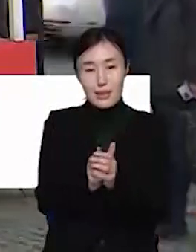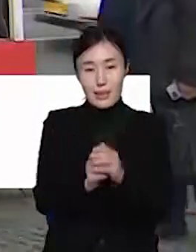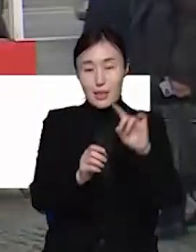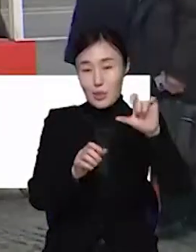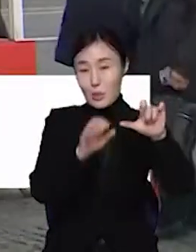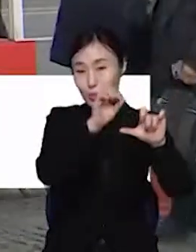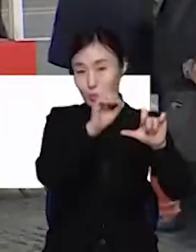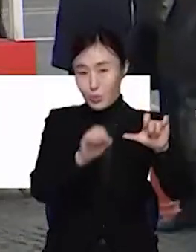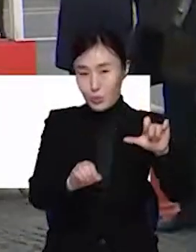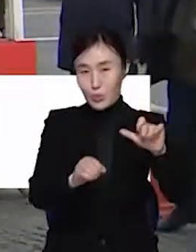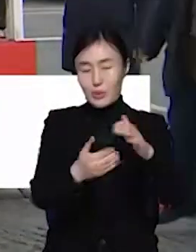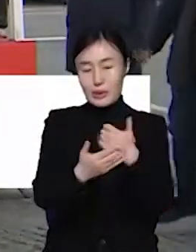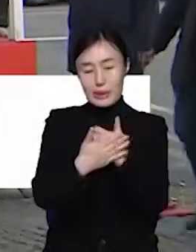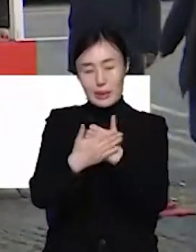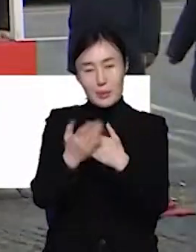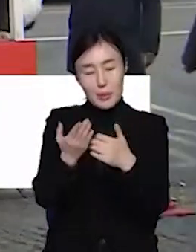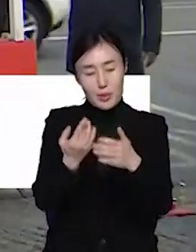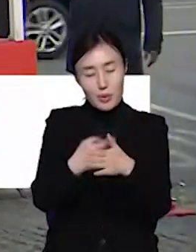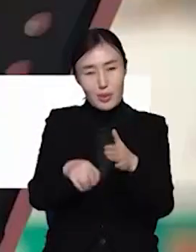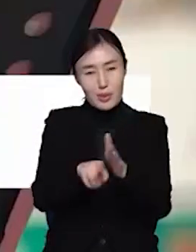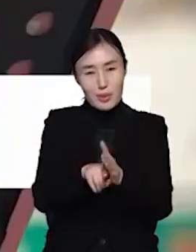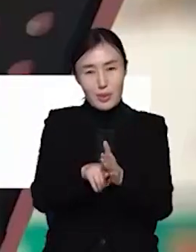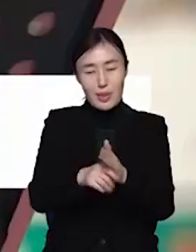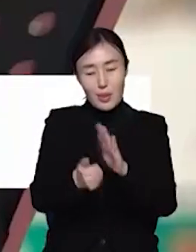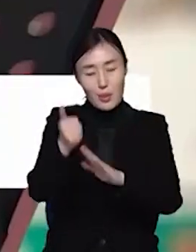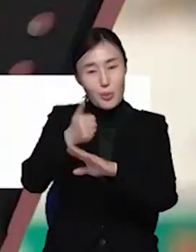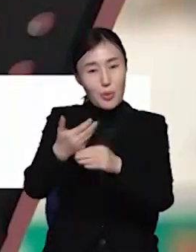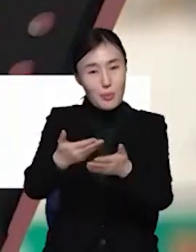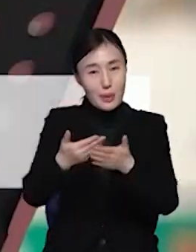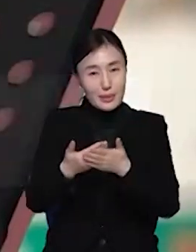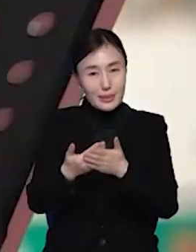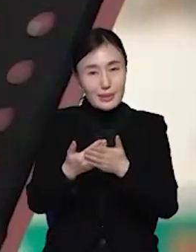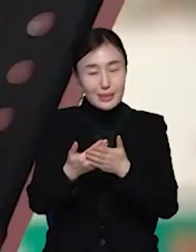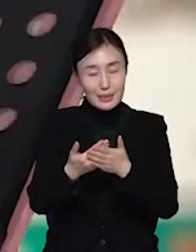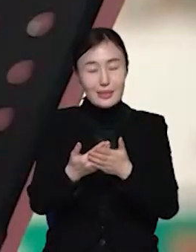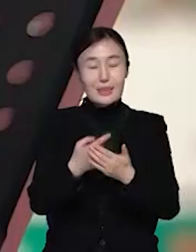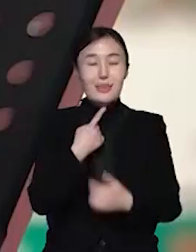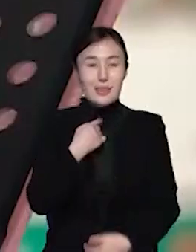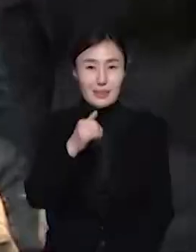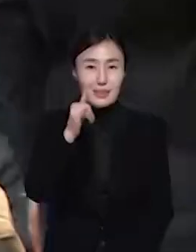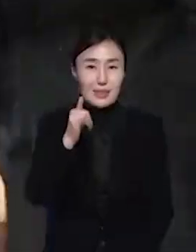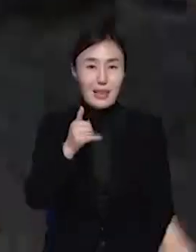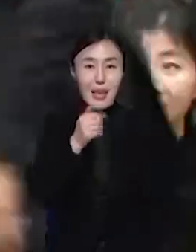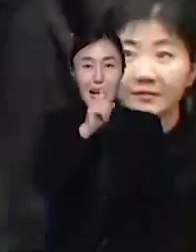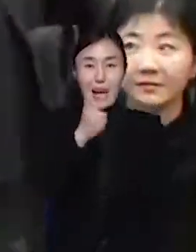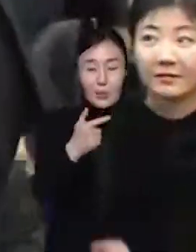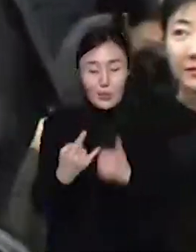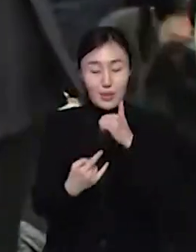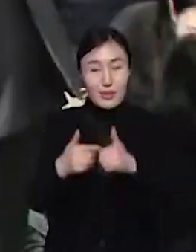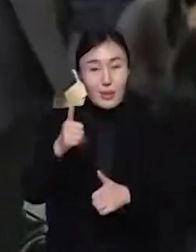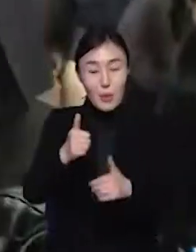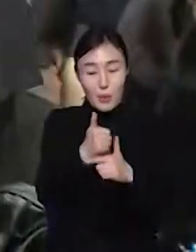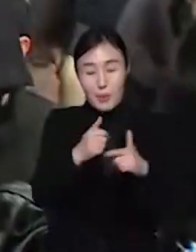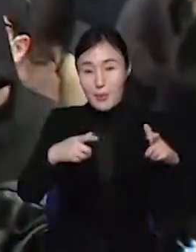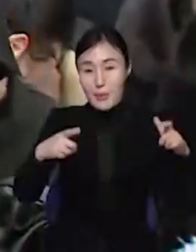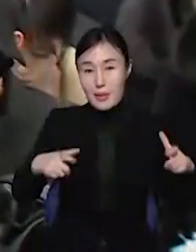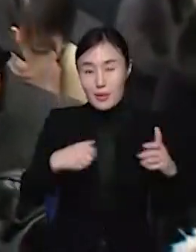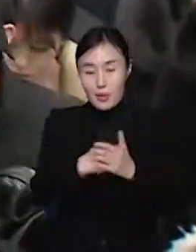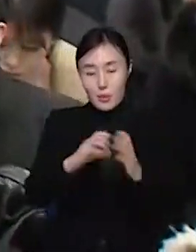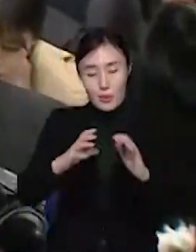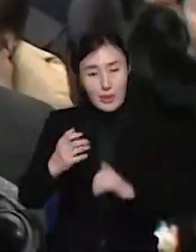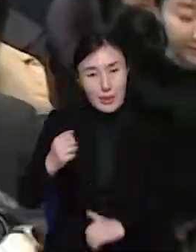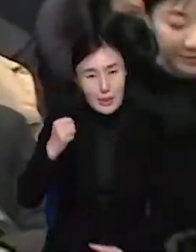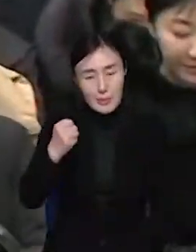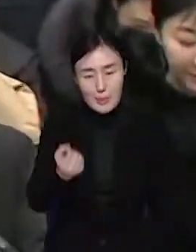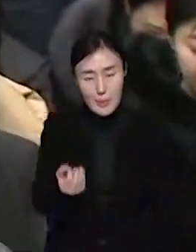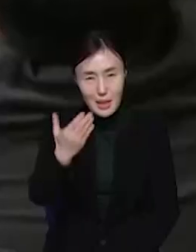15%의 지지율을 확보하는 등 의미 있는 성과를 거둔 사례가 있기 때문입니다. 한 위원장은 호남에서 국민의힘 의원이